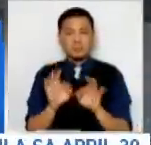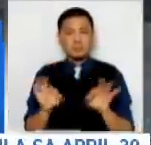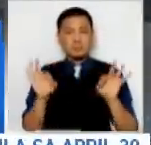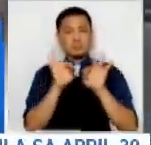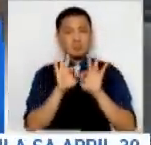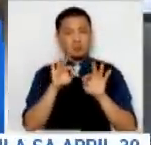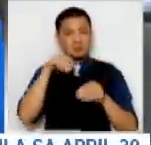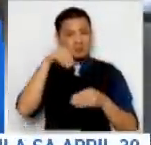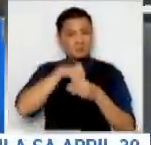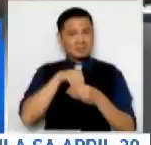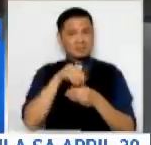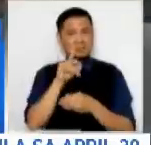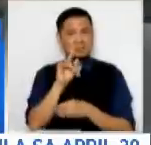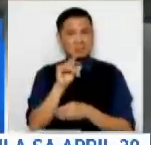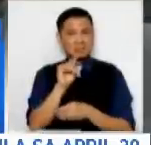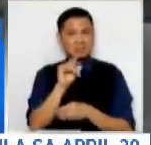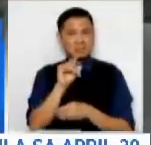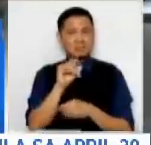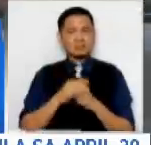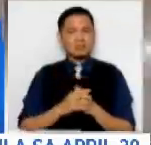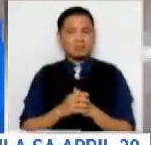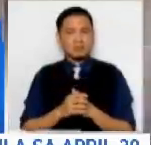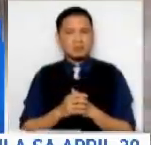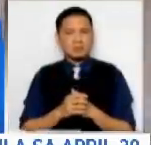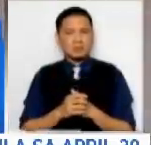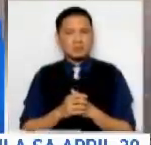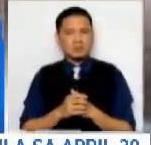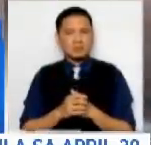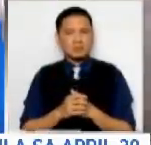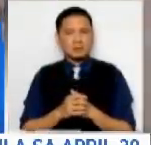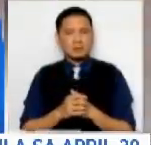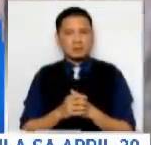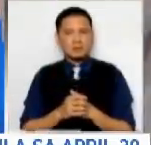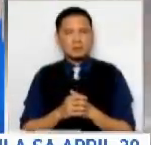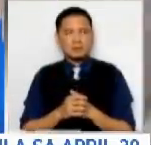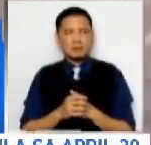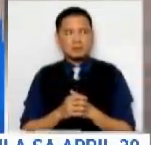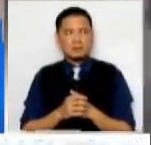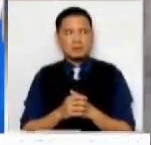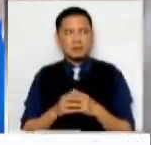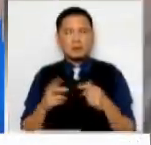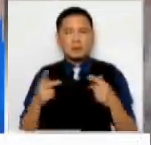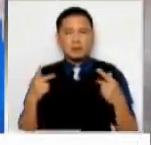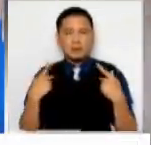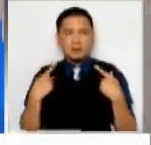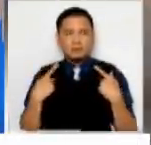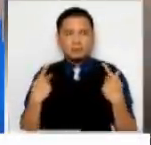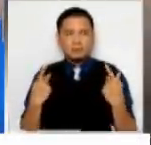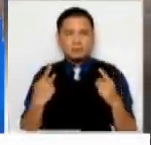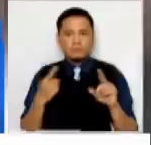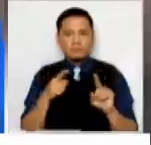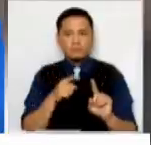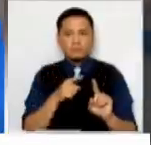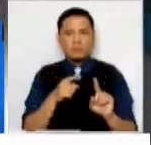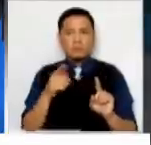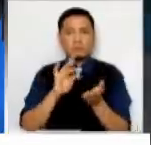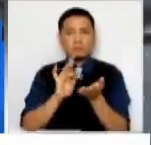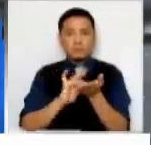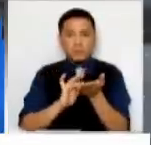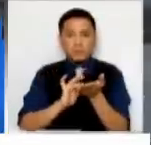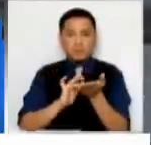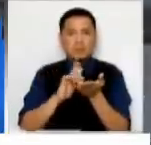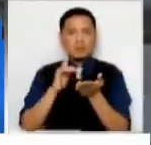a comprehensive system or process where meron po tayong kaakibat na telemedicine para guided po ang ating